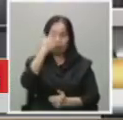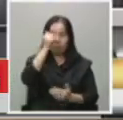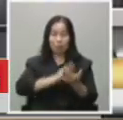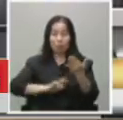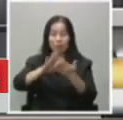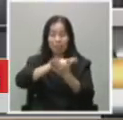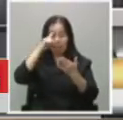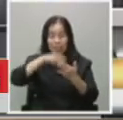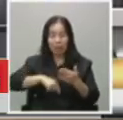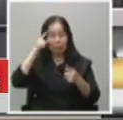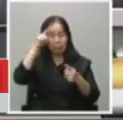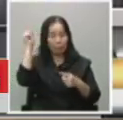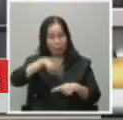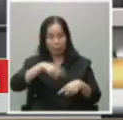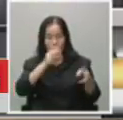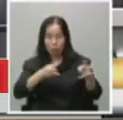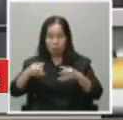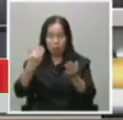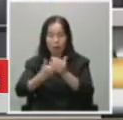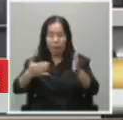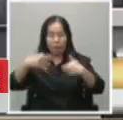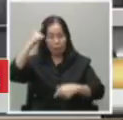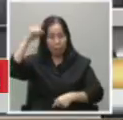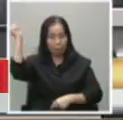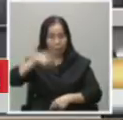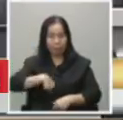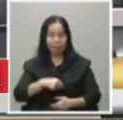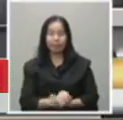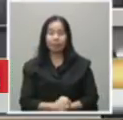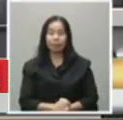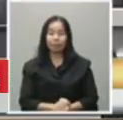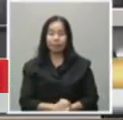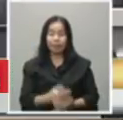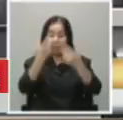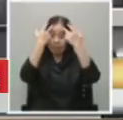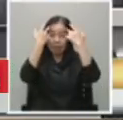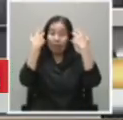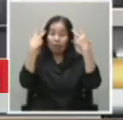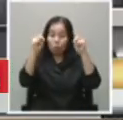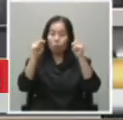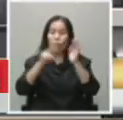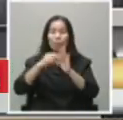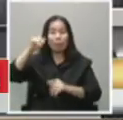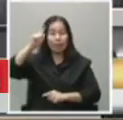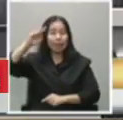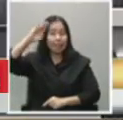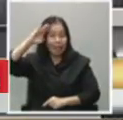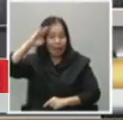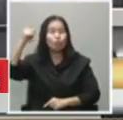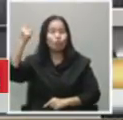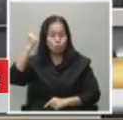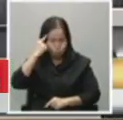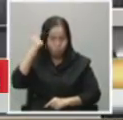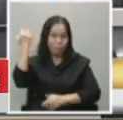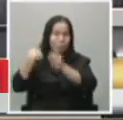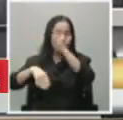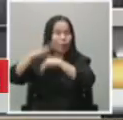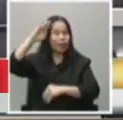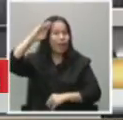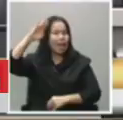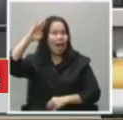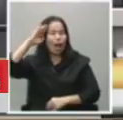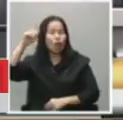ารายได้ไม่เป็นท่านนายกรัฐมนตรีครับท่านเป็นนักรบเนี่ยท่านรู้ประวัติศาสตร์การทำสงครามครับในมหาสมุทรแ